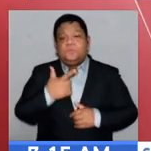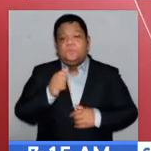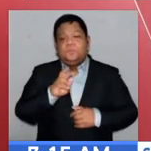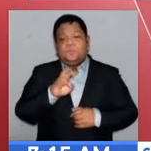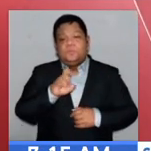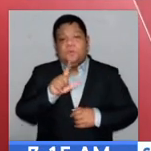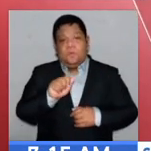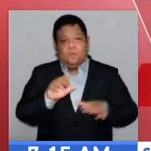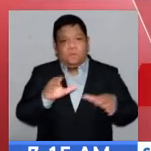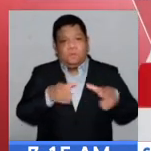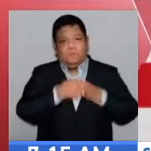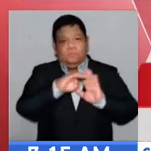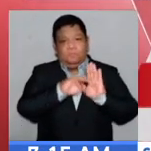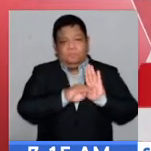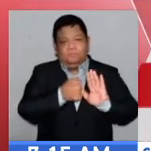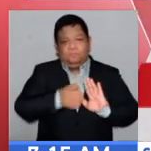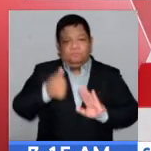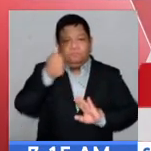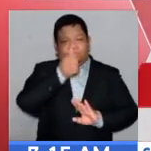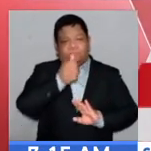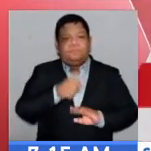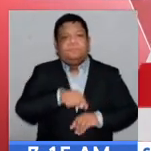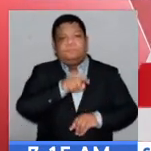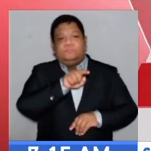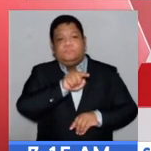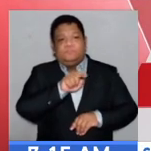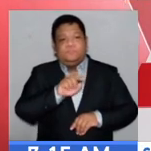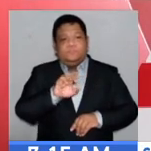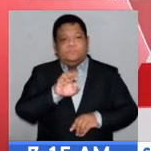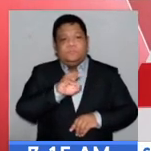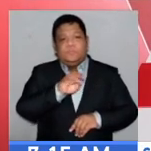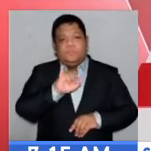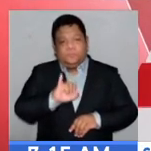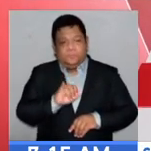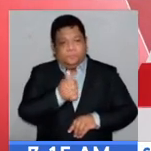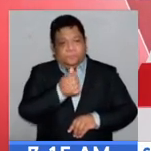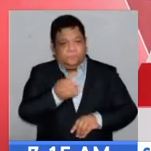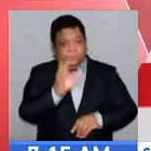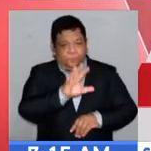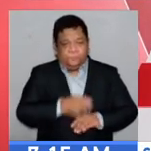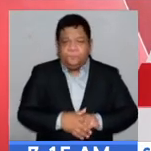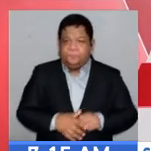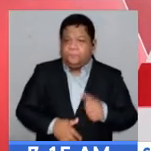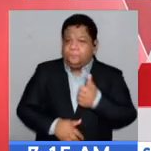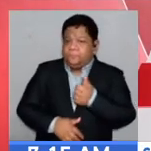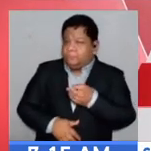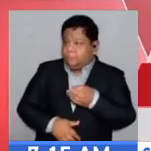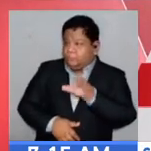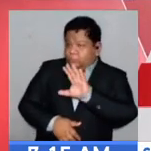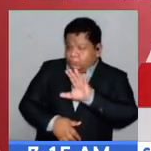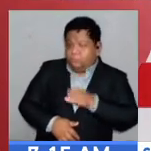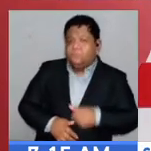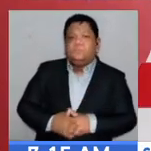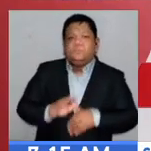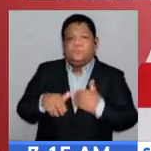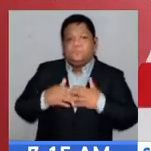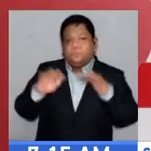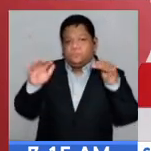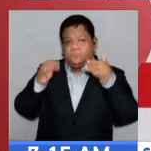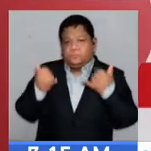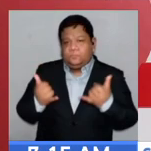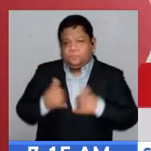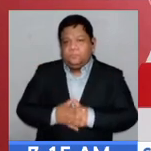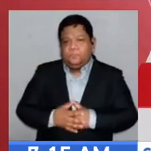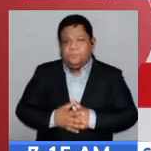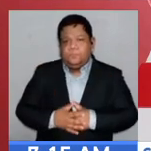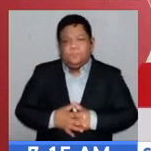umaga, Congresswoman. Magandang umaga, Igan. Magandang umaga sa ating audience ngayong umaga. Sabi po ng